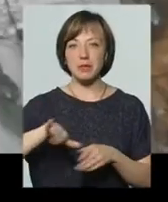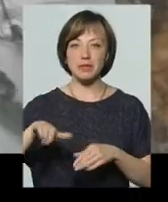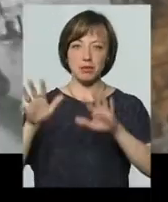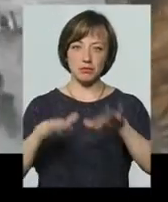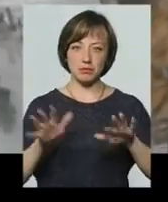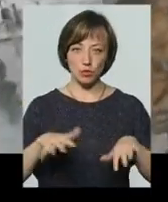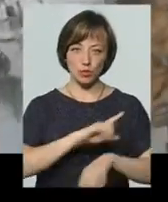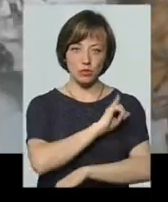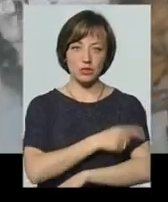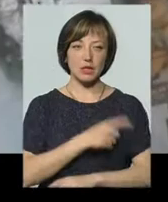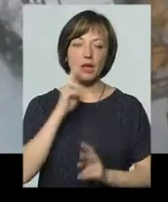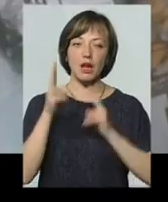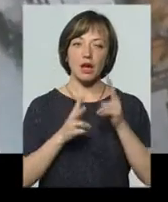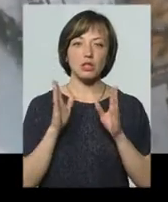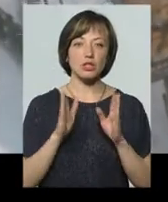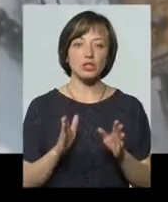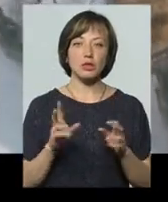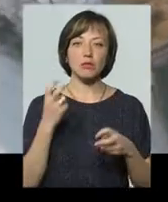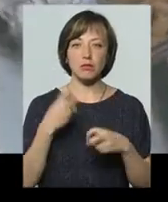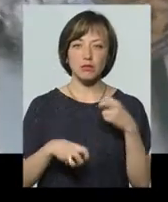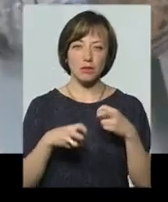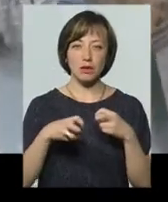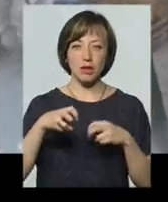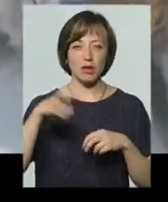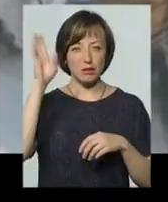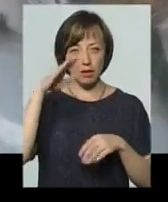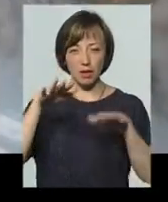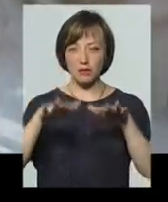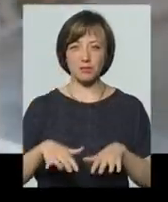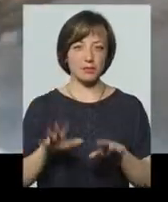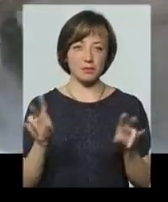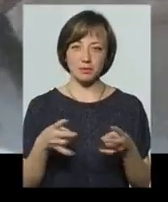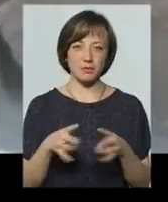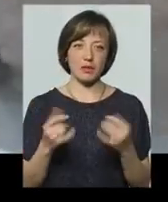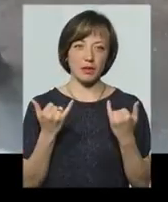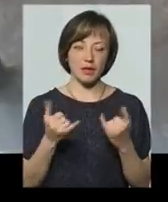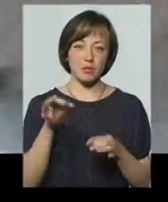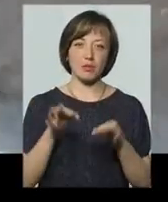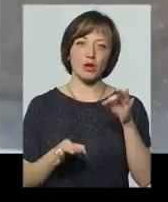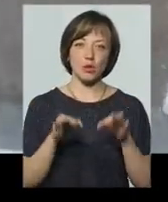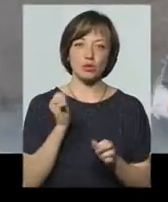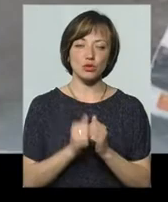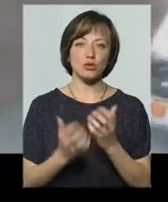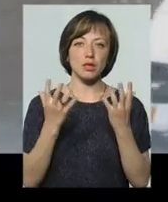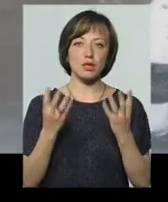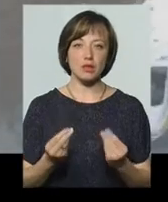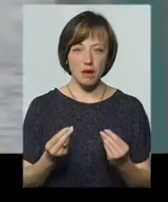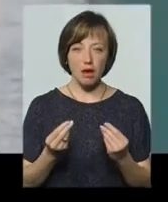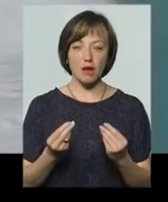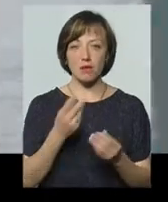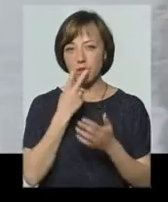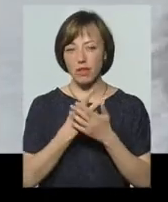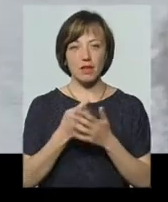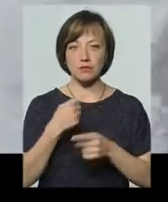дощу. І нарікати лише на несправні зливні каналізації не доводиться. Нині природа чи не щодня натякає на